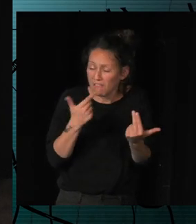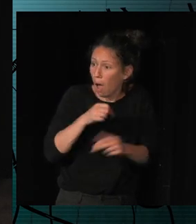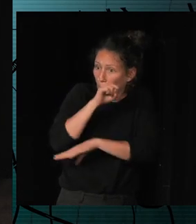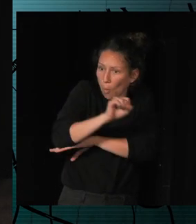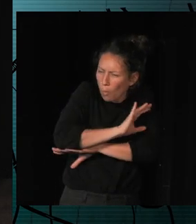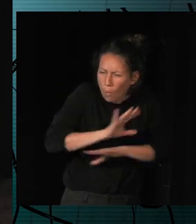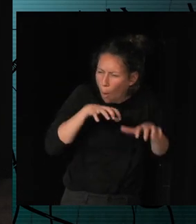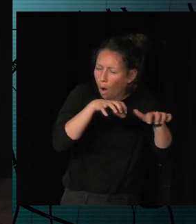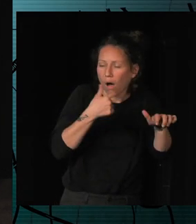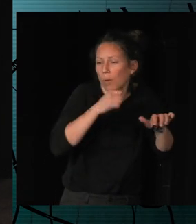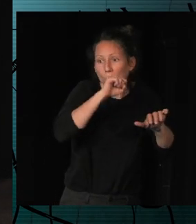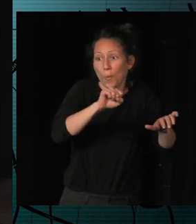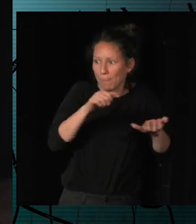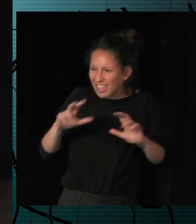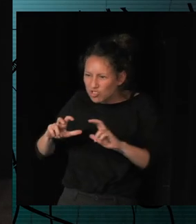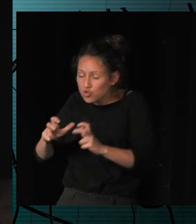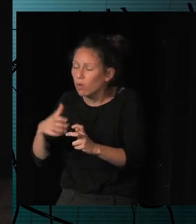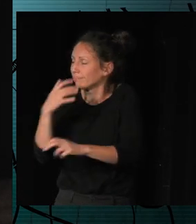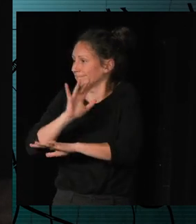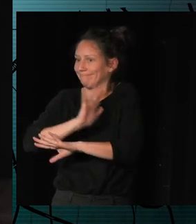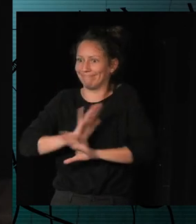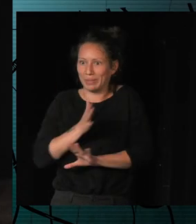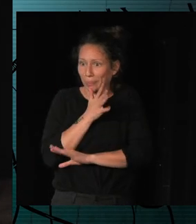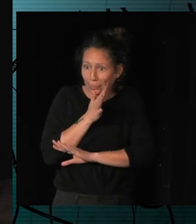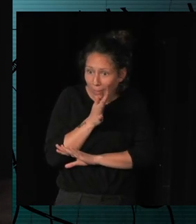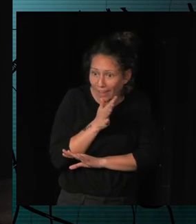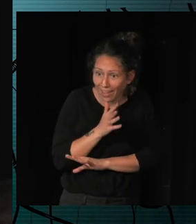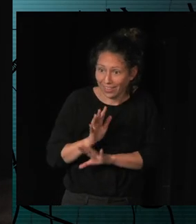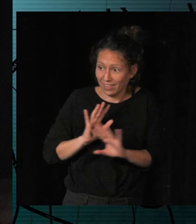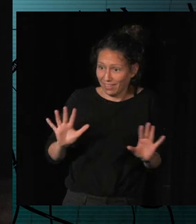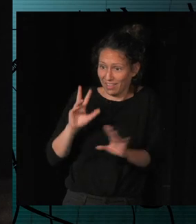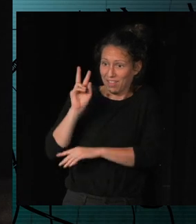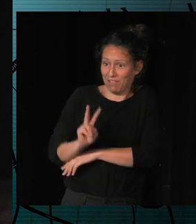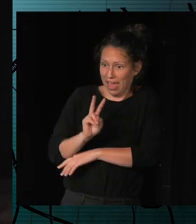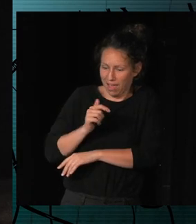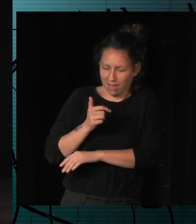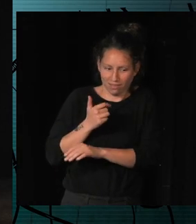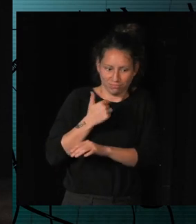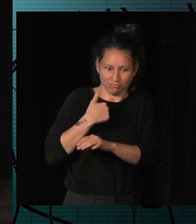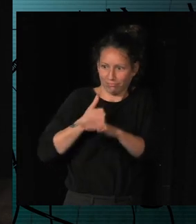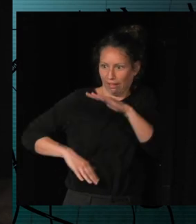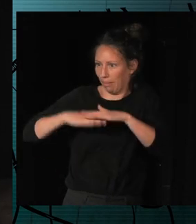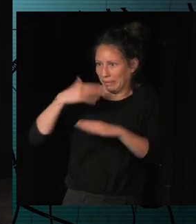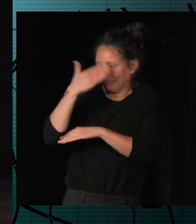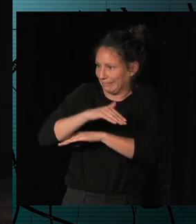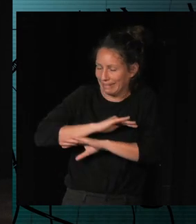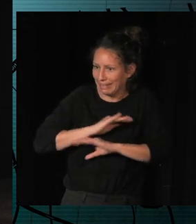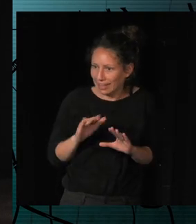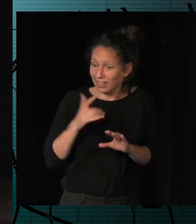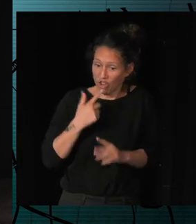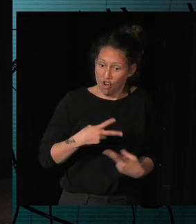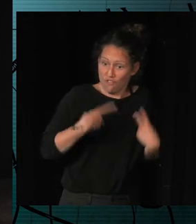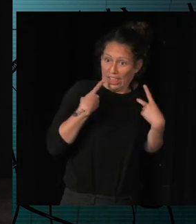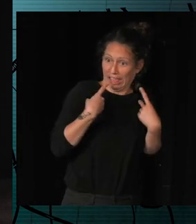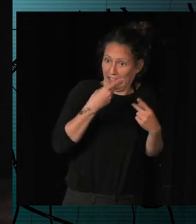vraiment non jeux vidéo moi ma catarcis c'est simulateur de productivité j'ai rempli toute ma toutdou pas dans la vie pas du tout mais voilà